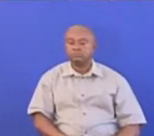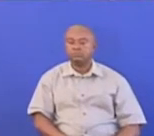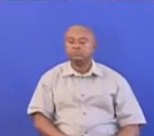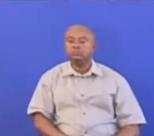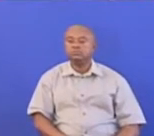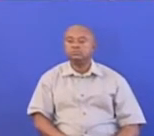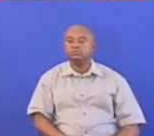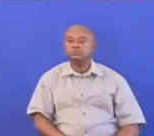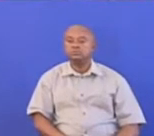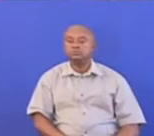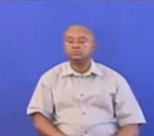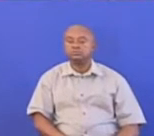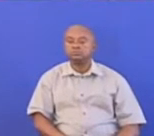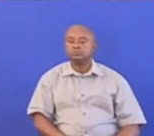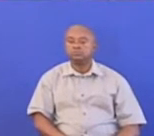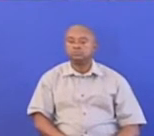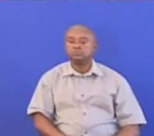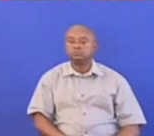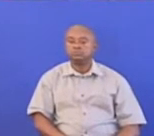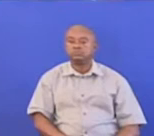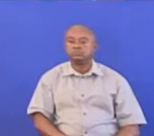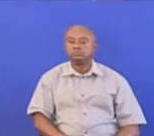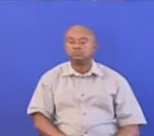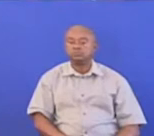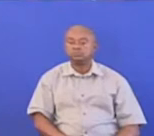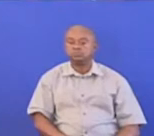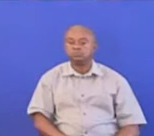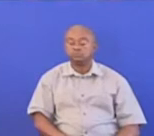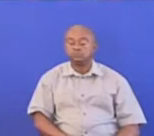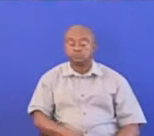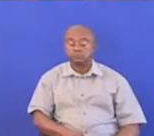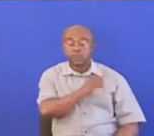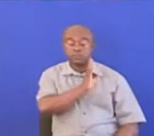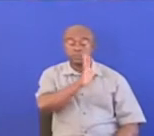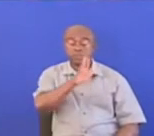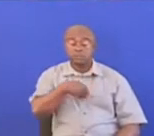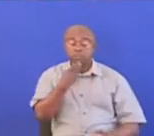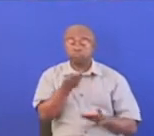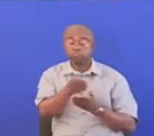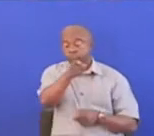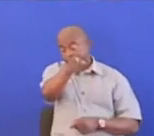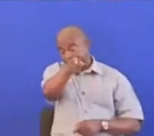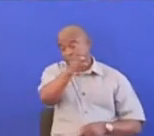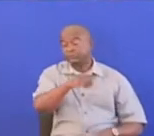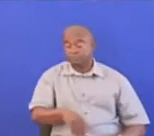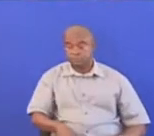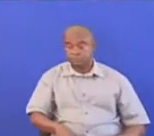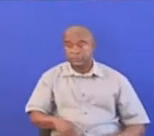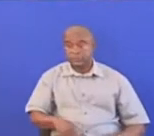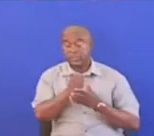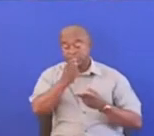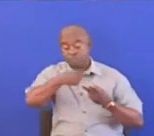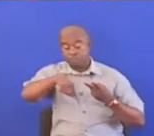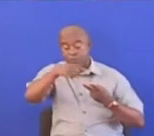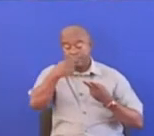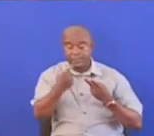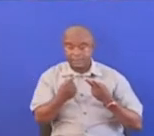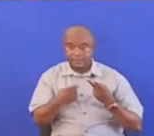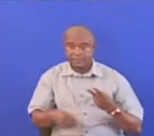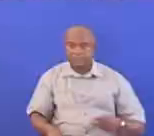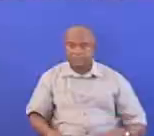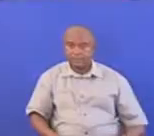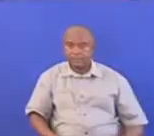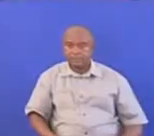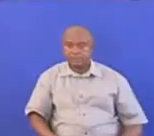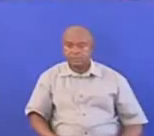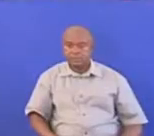Mheshimiwa wa bunge, Mheshimiwa Waziri ameshawasilisha maazimio yote mawili,